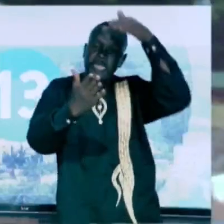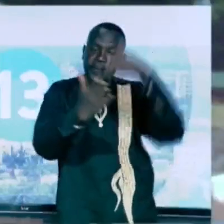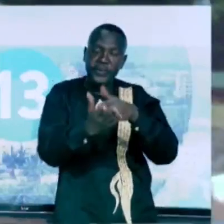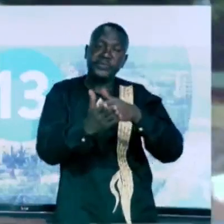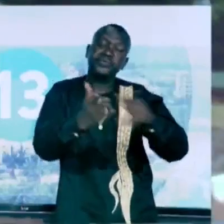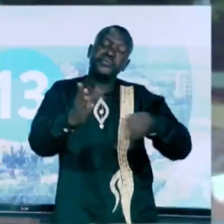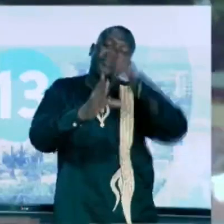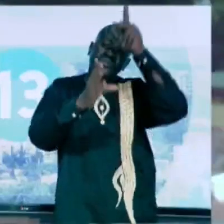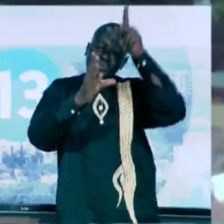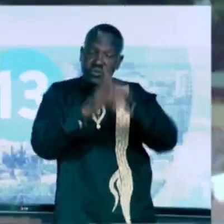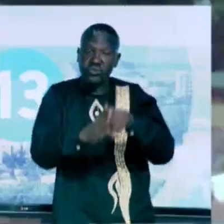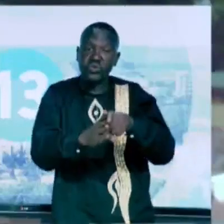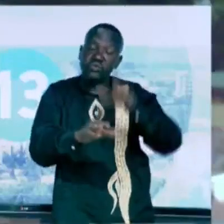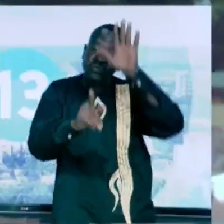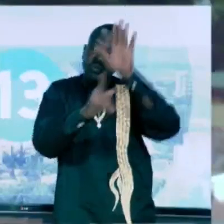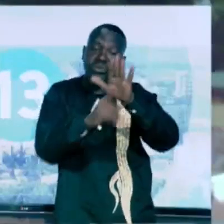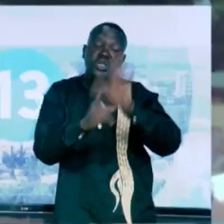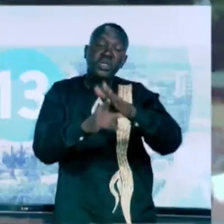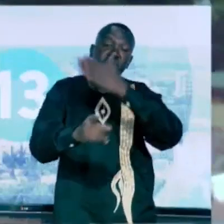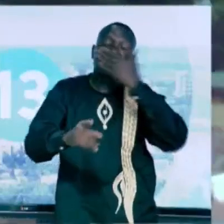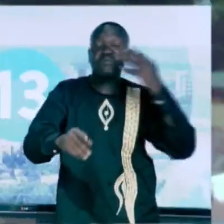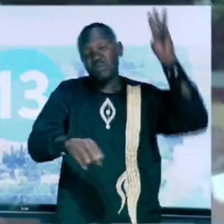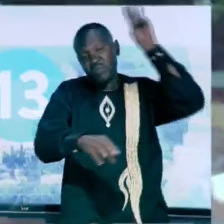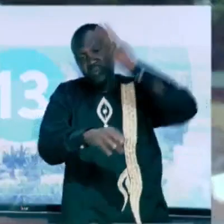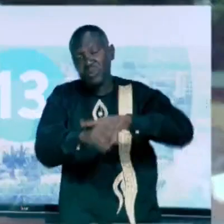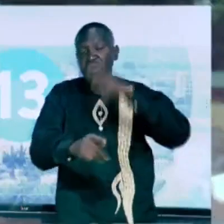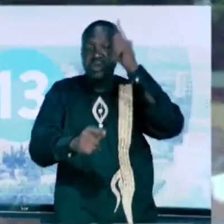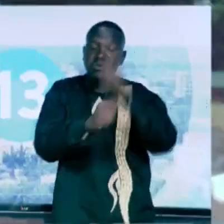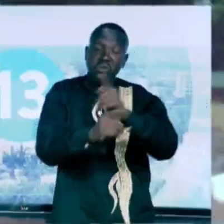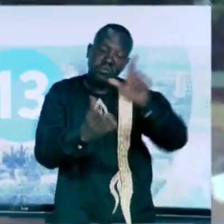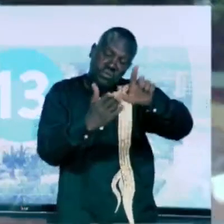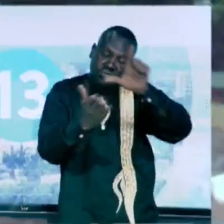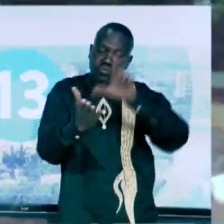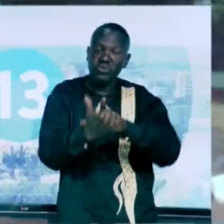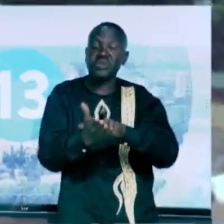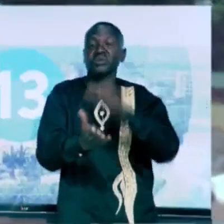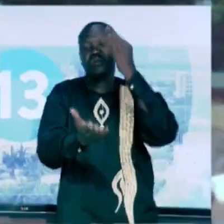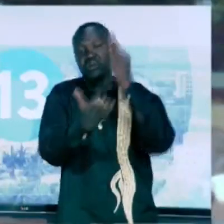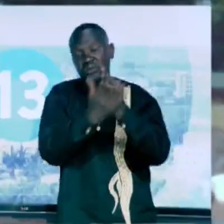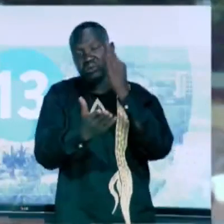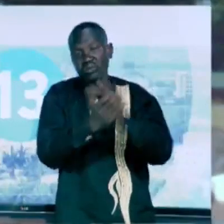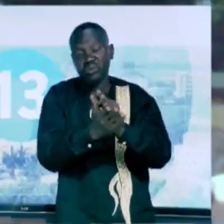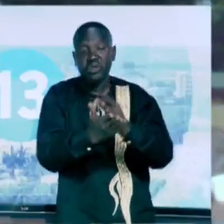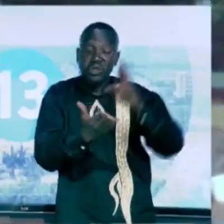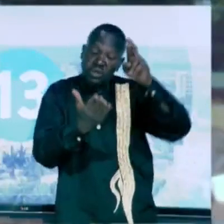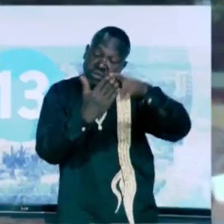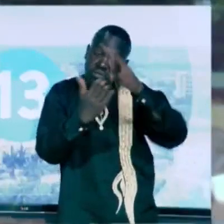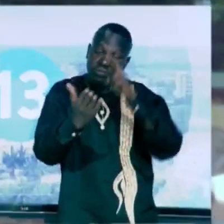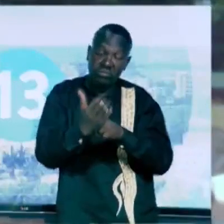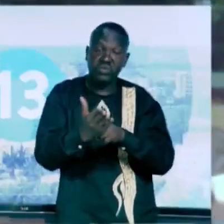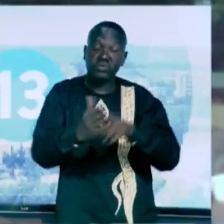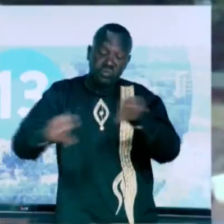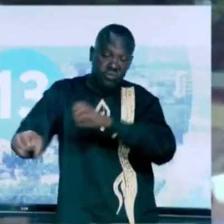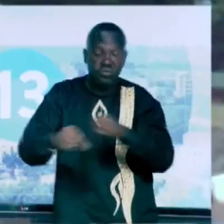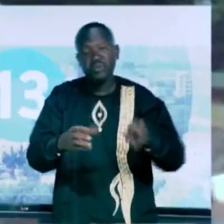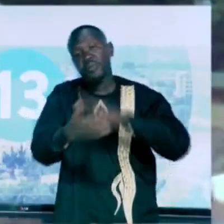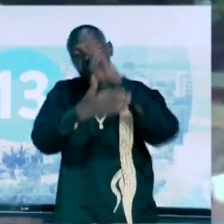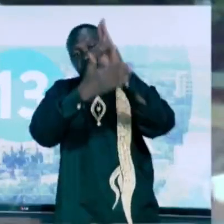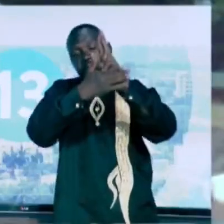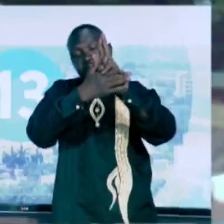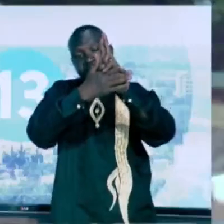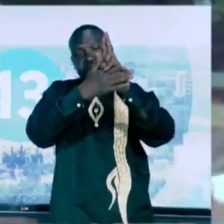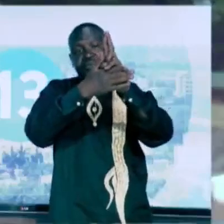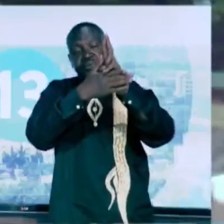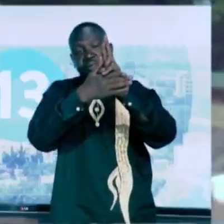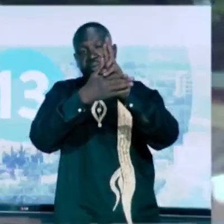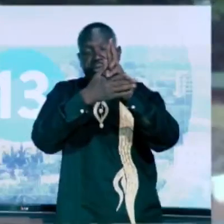participants suggèrent aussi une meilleure mise en œuvre de la loi des finances et des décrets d'application. Le point avec Salifou Belem